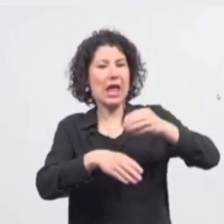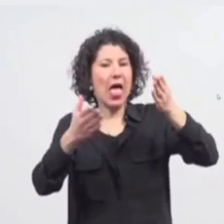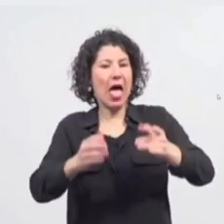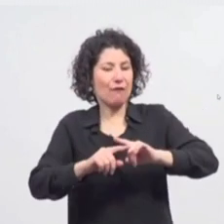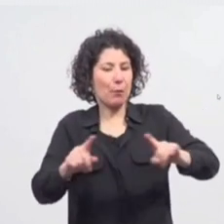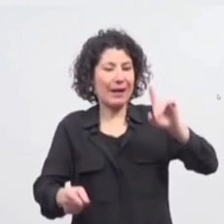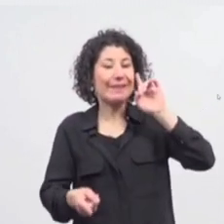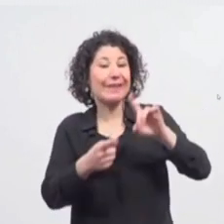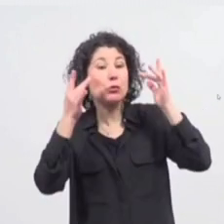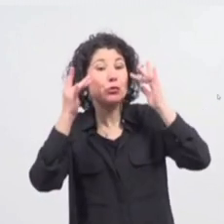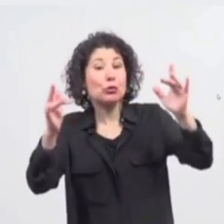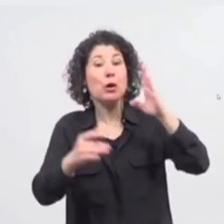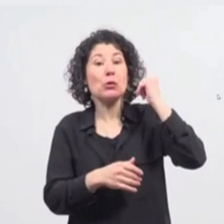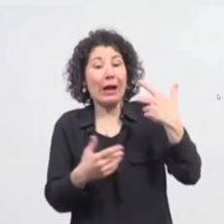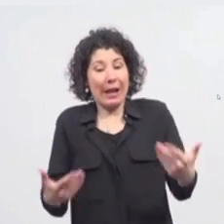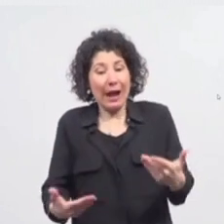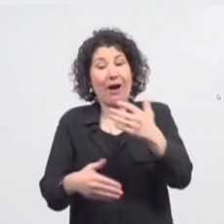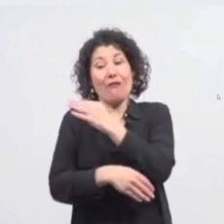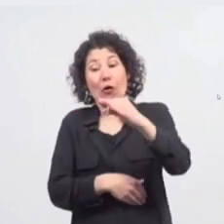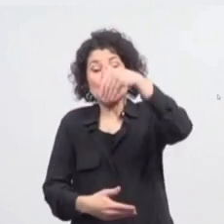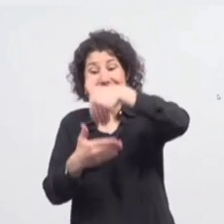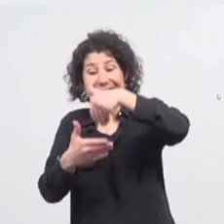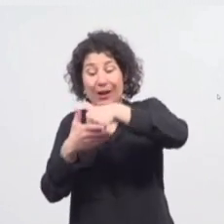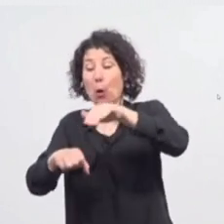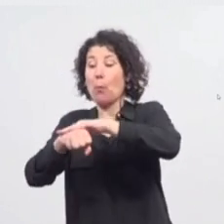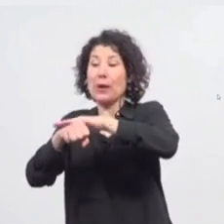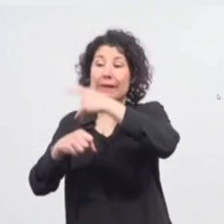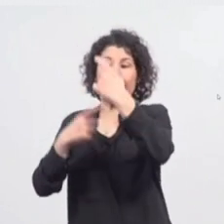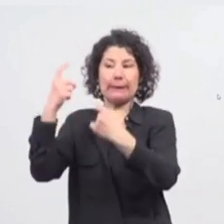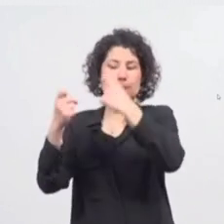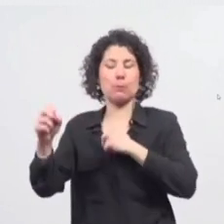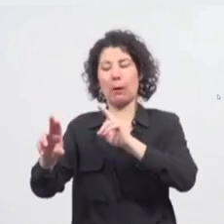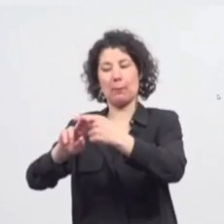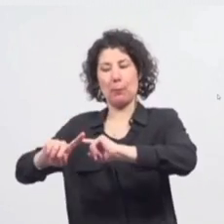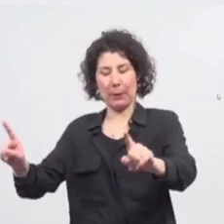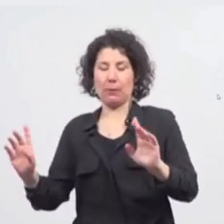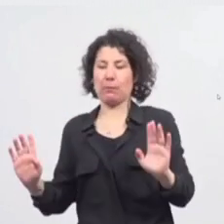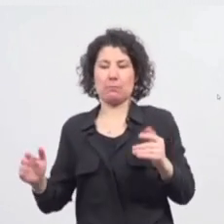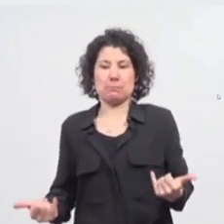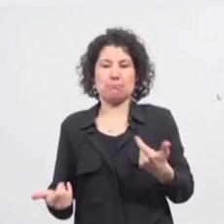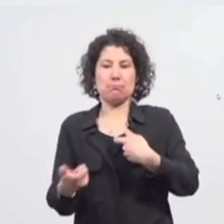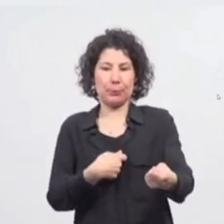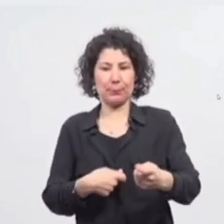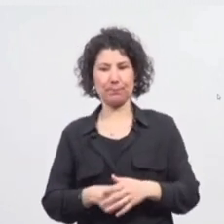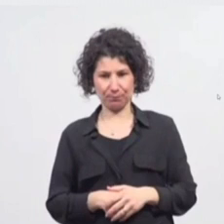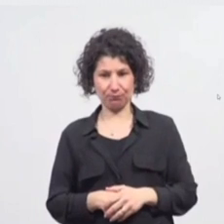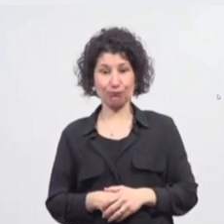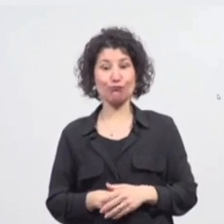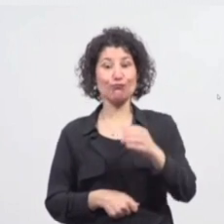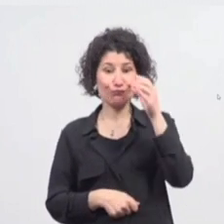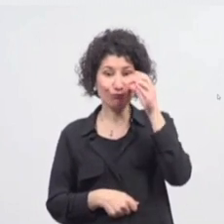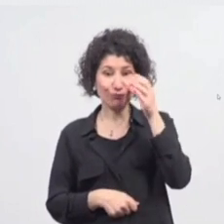aucune question de politique intérieure française. Ce n'est pas le lieu. Bien.